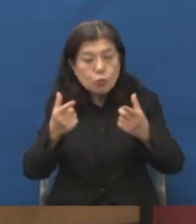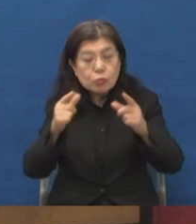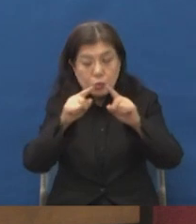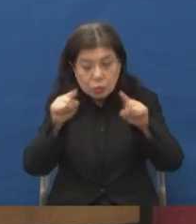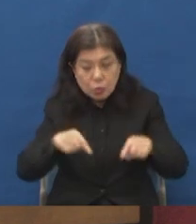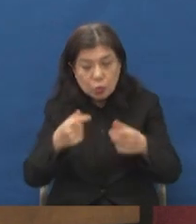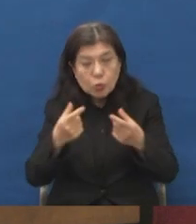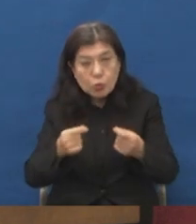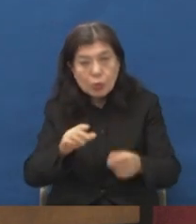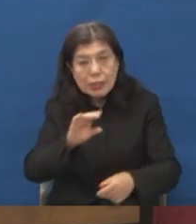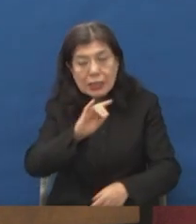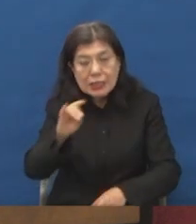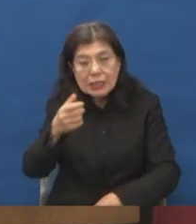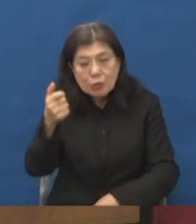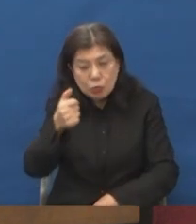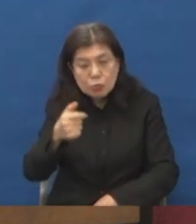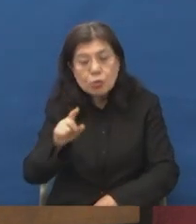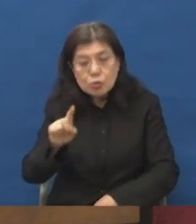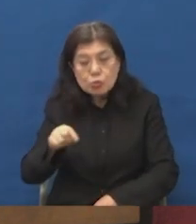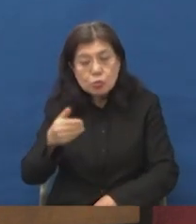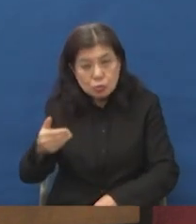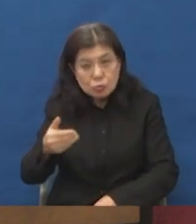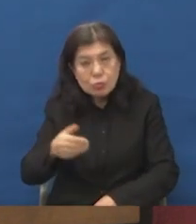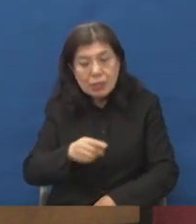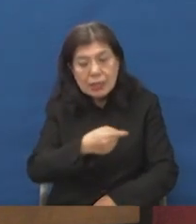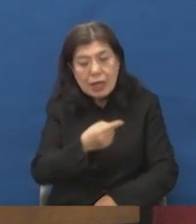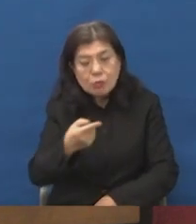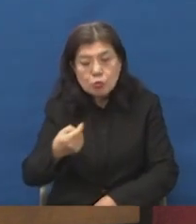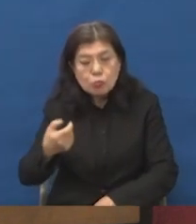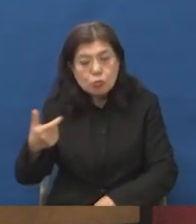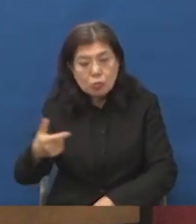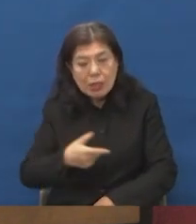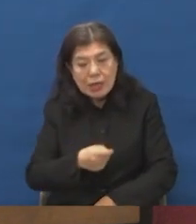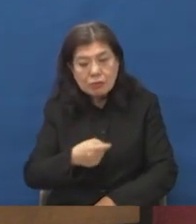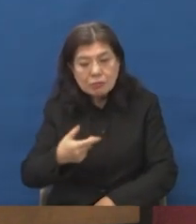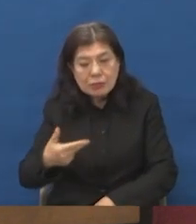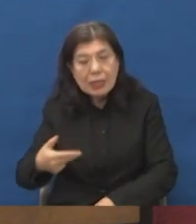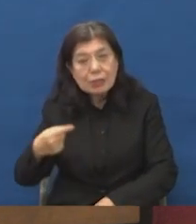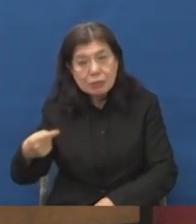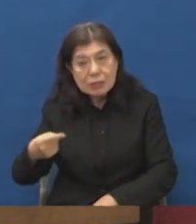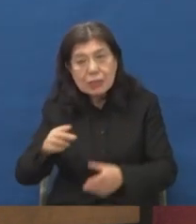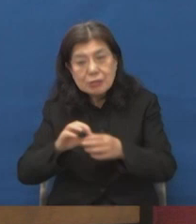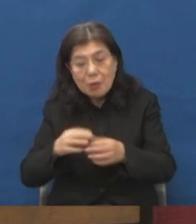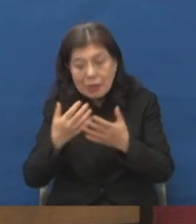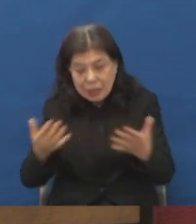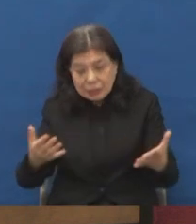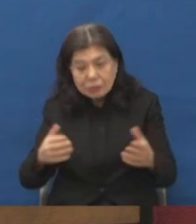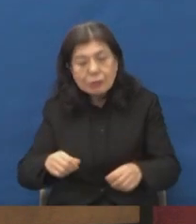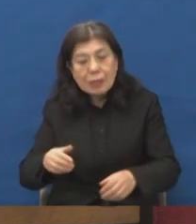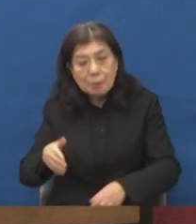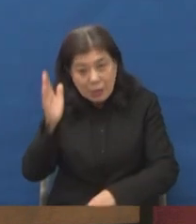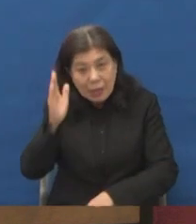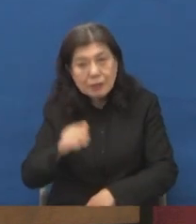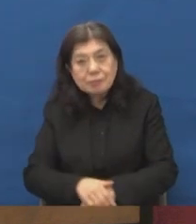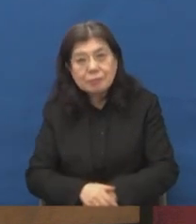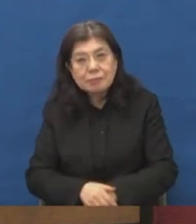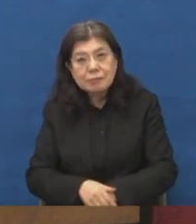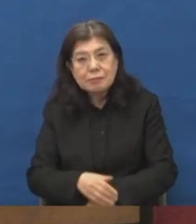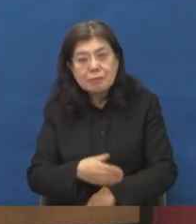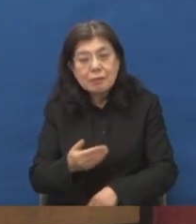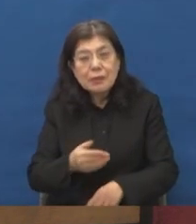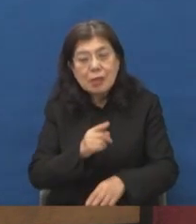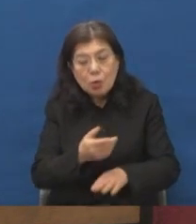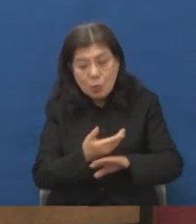第19号、50号および166号から171号については多数をもって、残余の議案8件